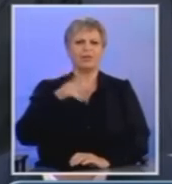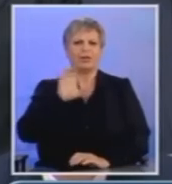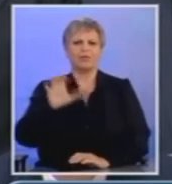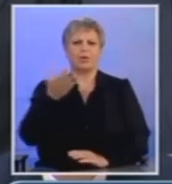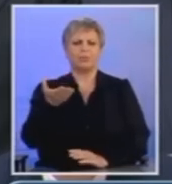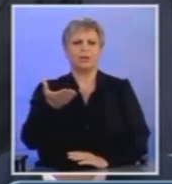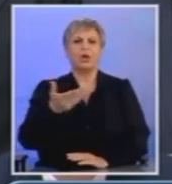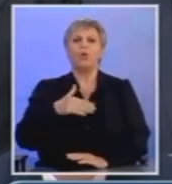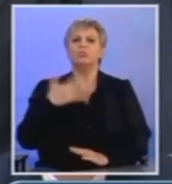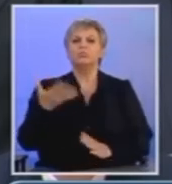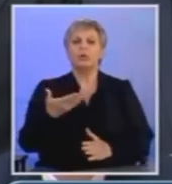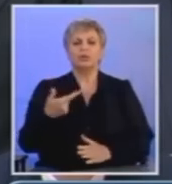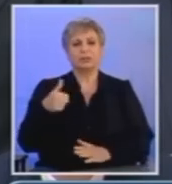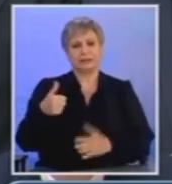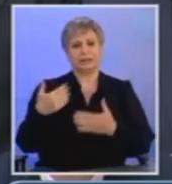ένα ναι